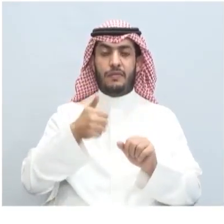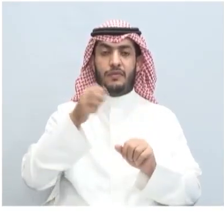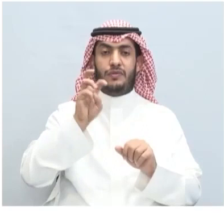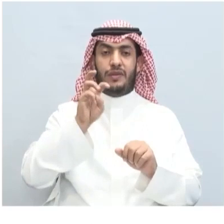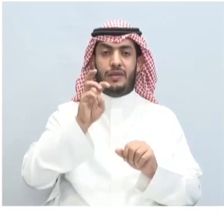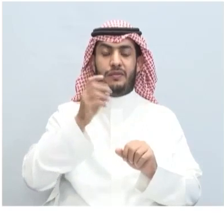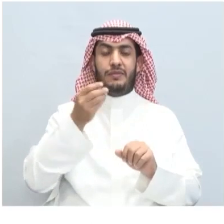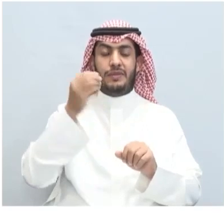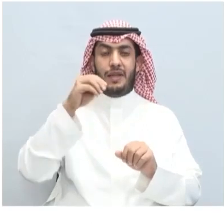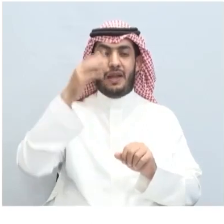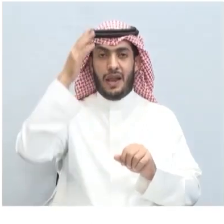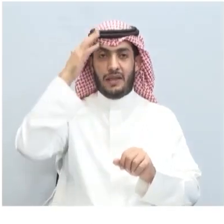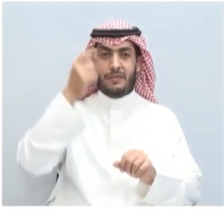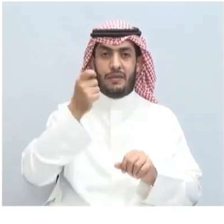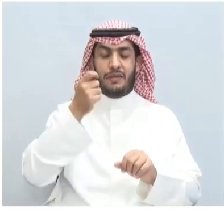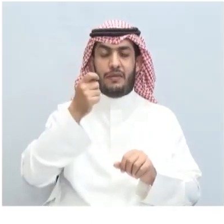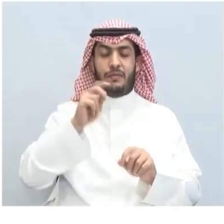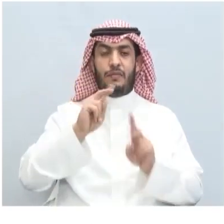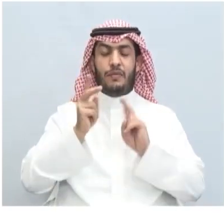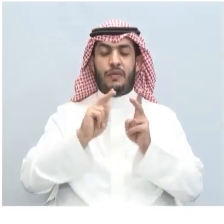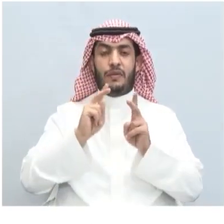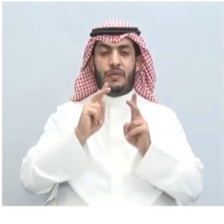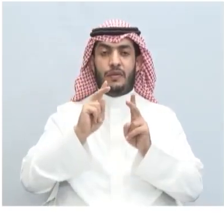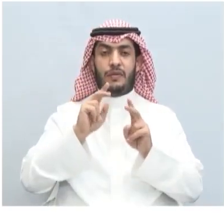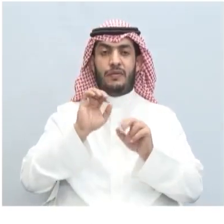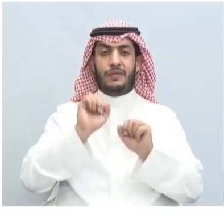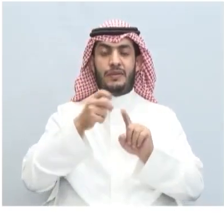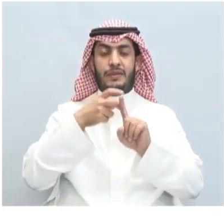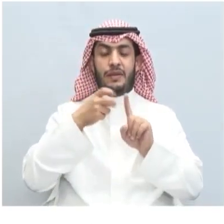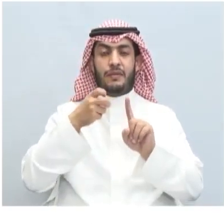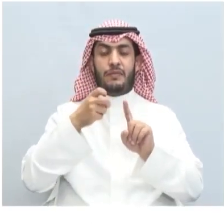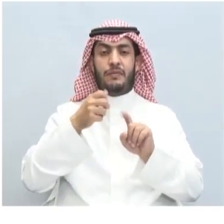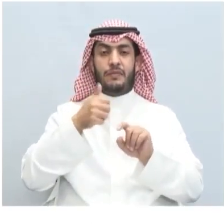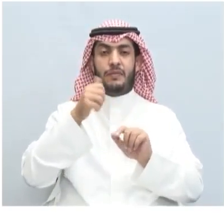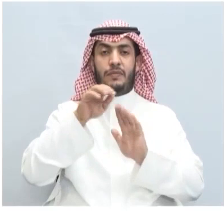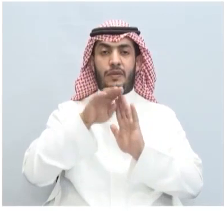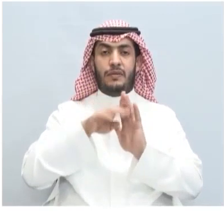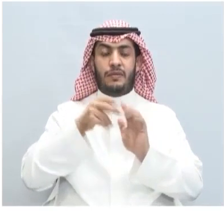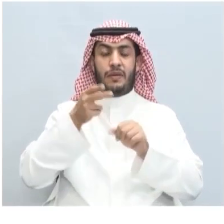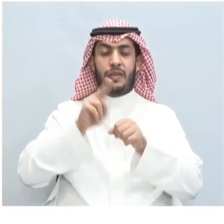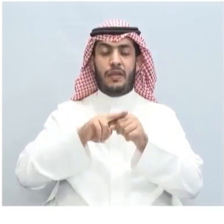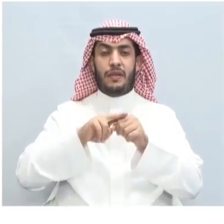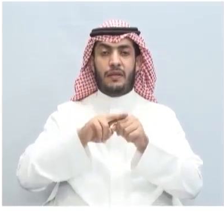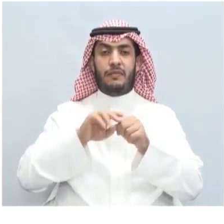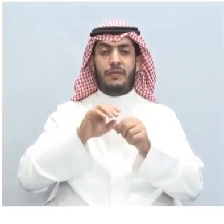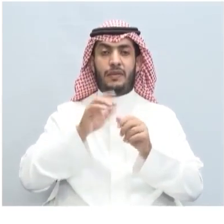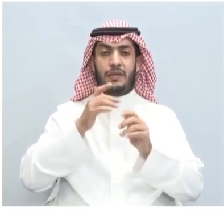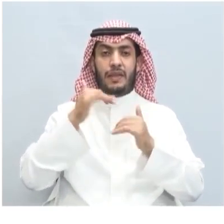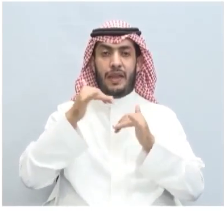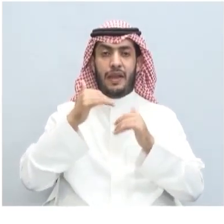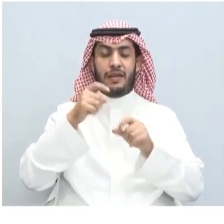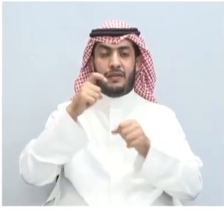الشركه مثلا بزياده راس المال يختلف عن مثلا المنح السهميه ويختلف ايضا عن اعاده الاكتتاب او